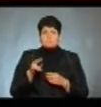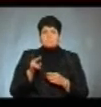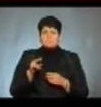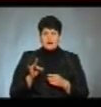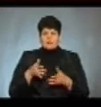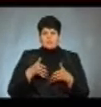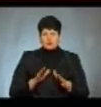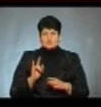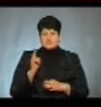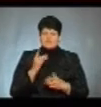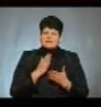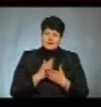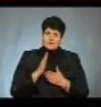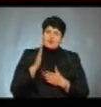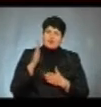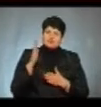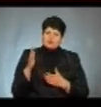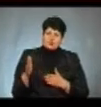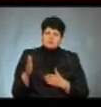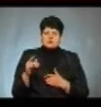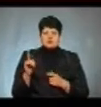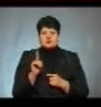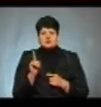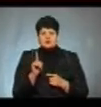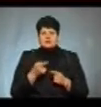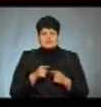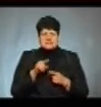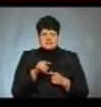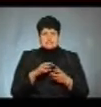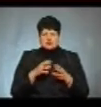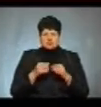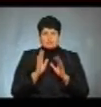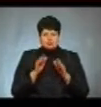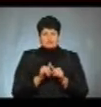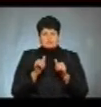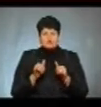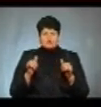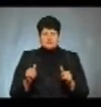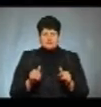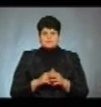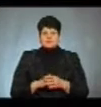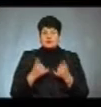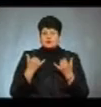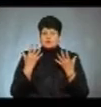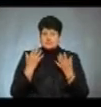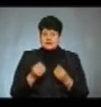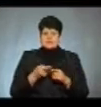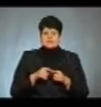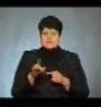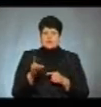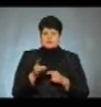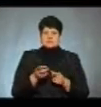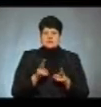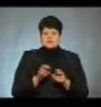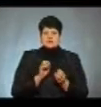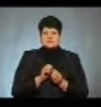народженні дитини? Чи є прогнози, що такі суми, зокрема, будуть збільшуватися? Ну, на сьогоднішній день цей розмір залишається